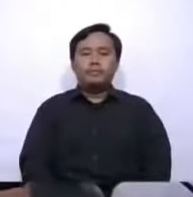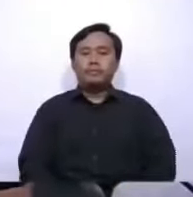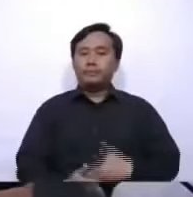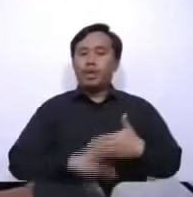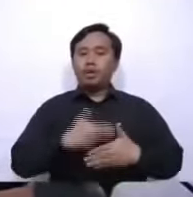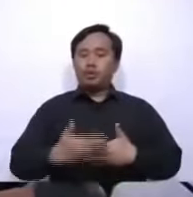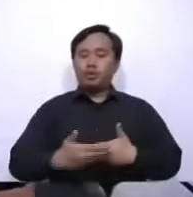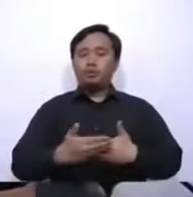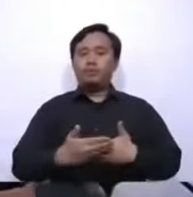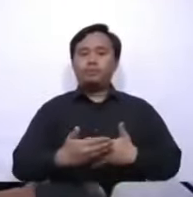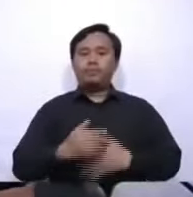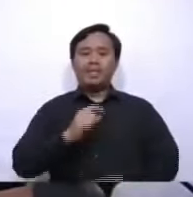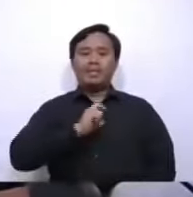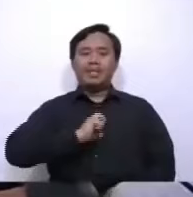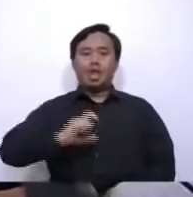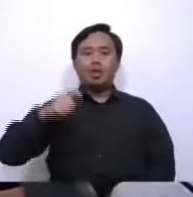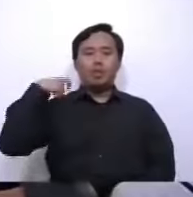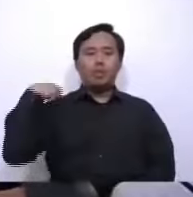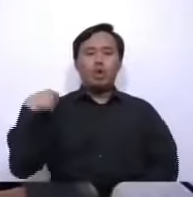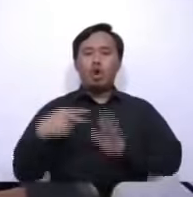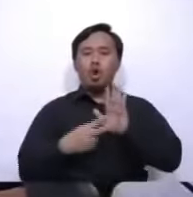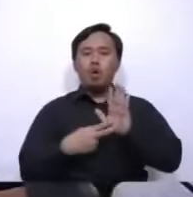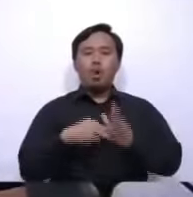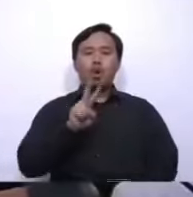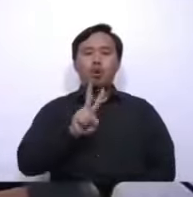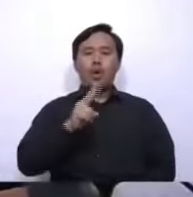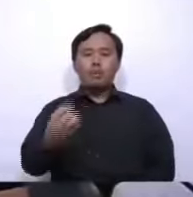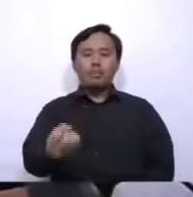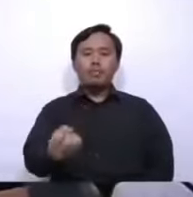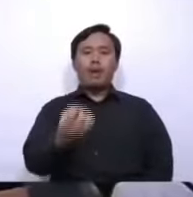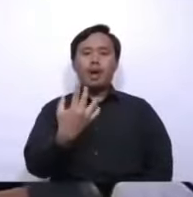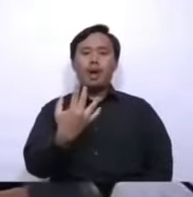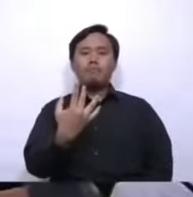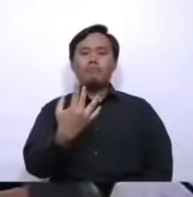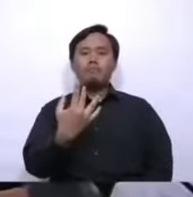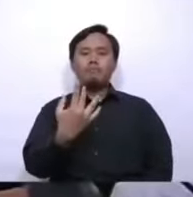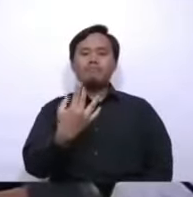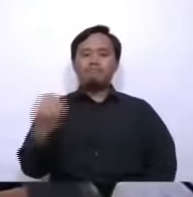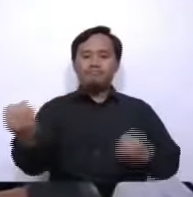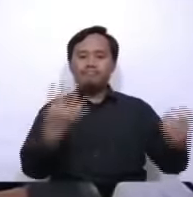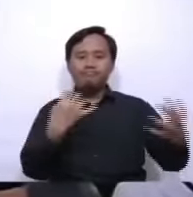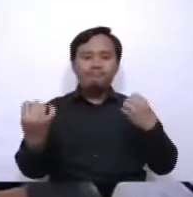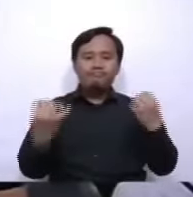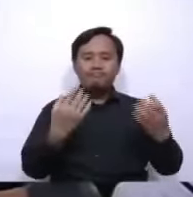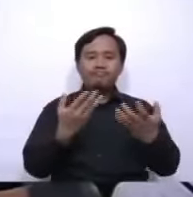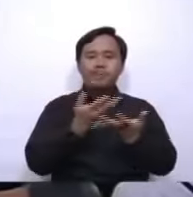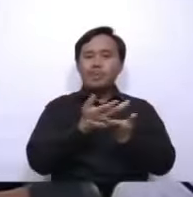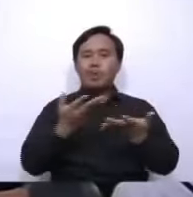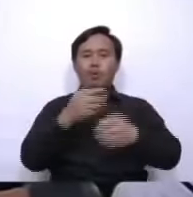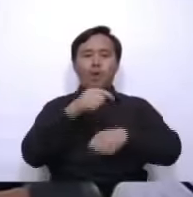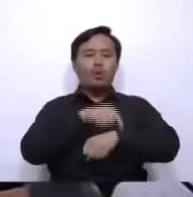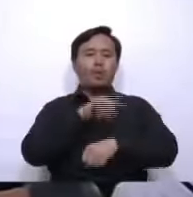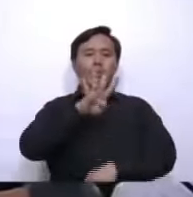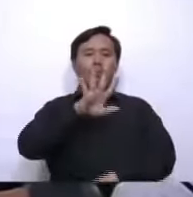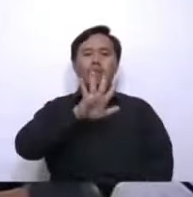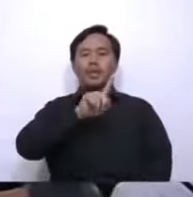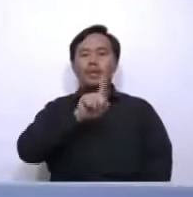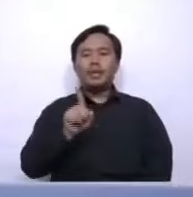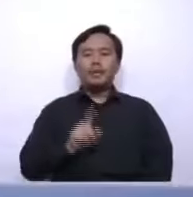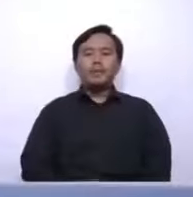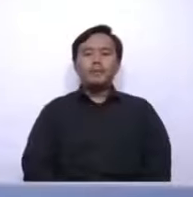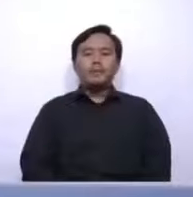Selanjutnya saya beri kesempatan untuk Cagub nomor urut 2 untuk menanggapi kembali jawaban dari seluruh Cagub. Waktu Anda 45 detik,